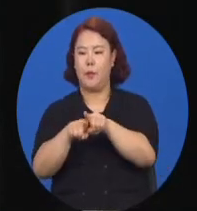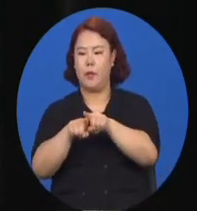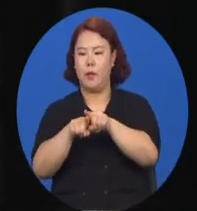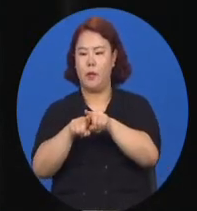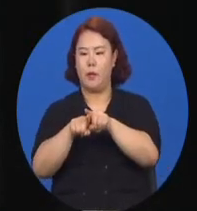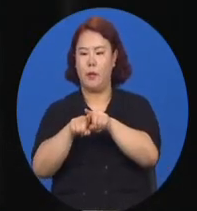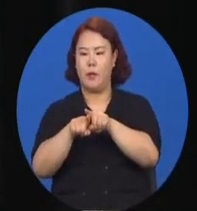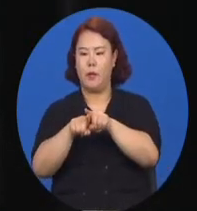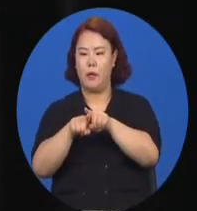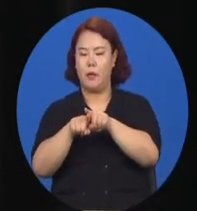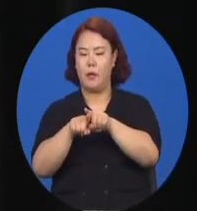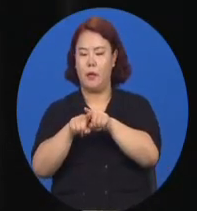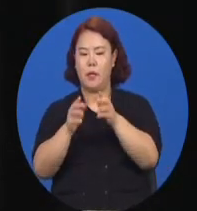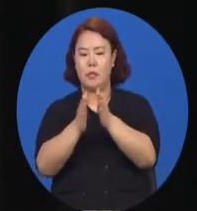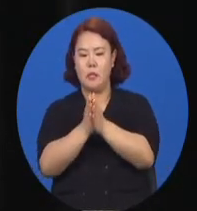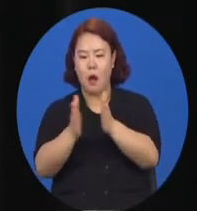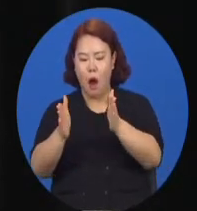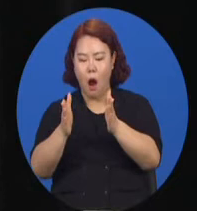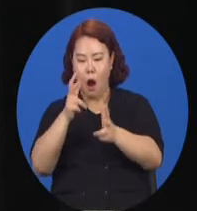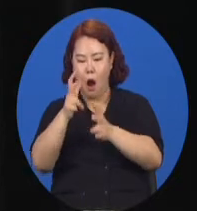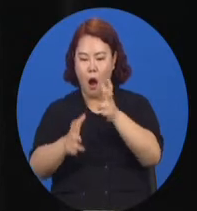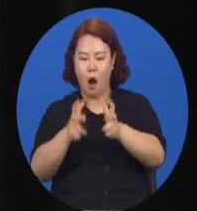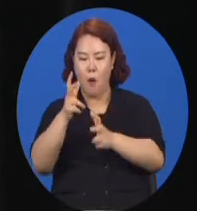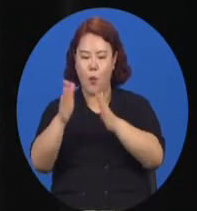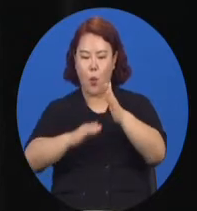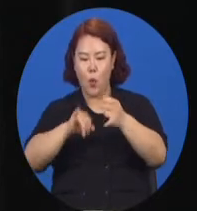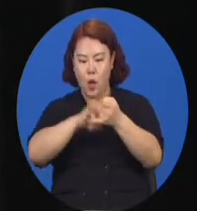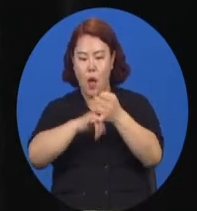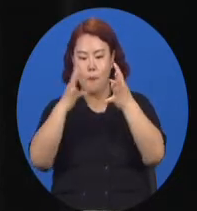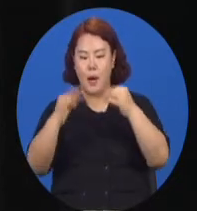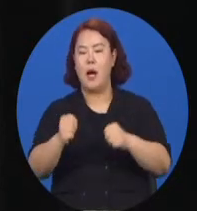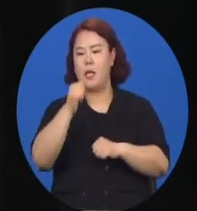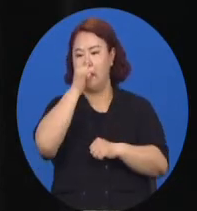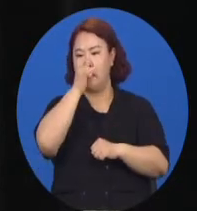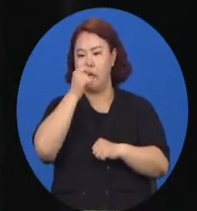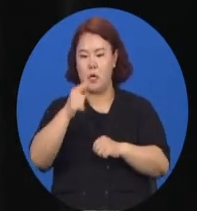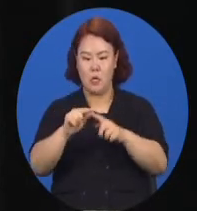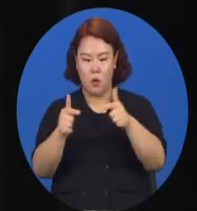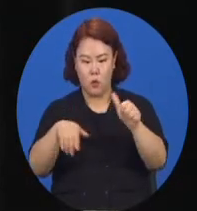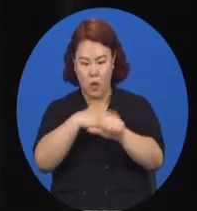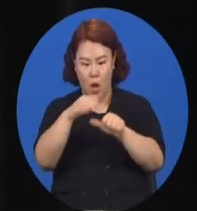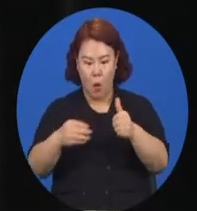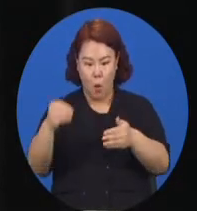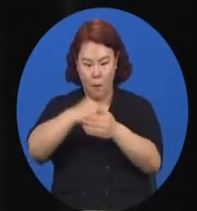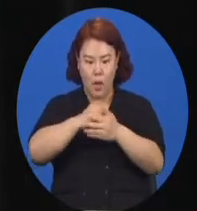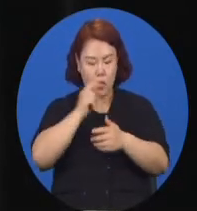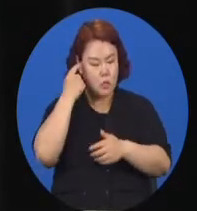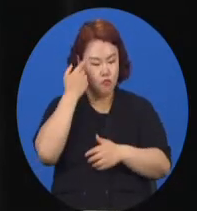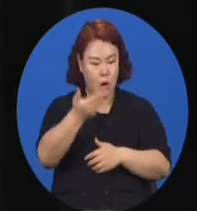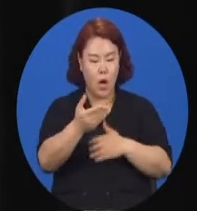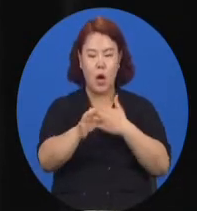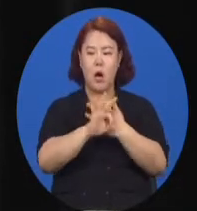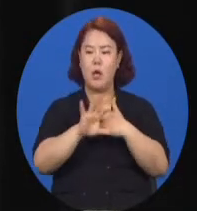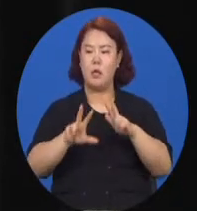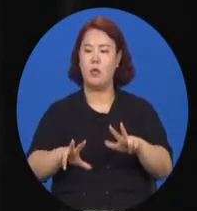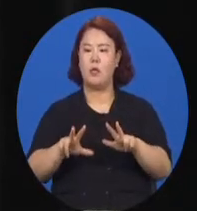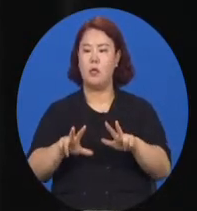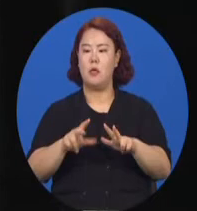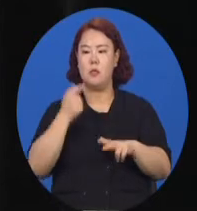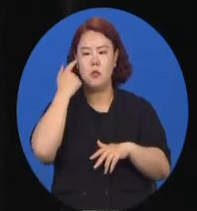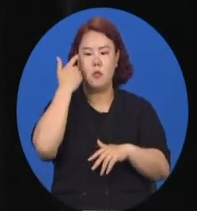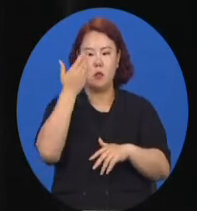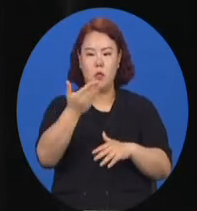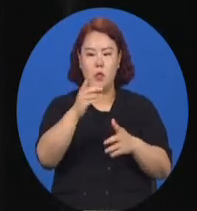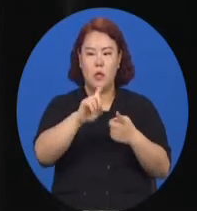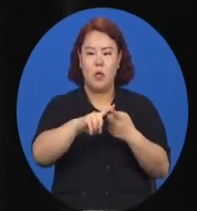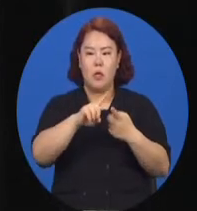하는 사업들이 대단히 이 공약 사항들이 많이 있습니다. 예, 그런 것까지 포함해서 질문한다면 제가 이번 질문의 액수는 아마 김광지